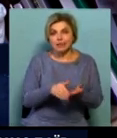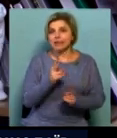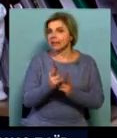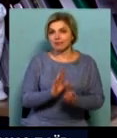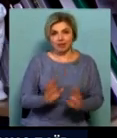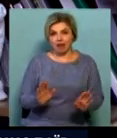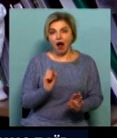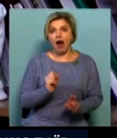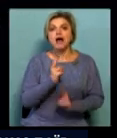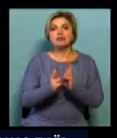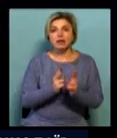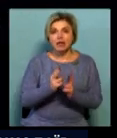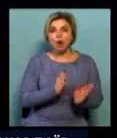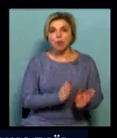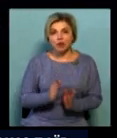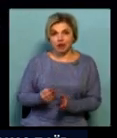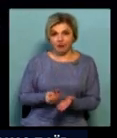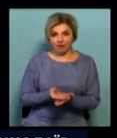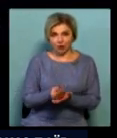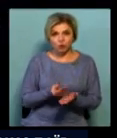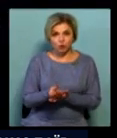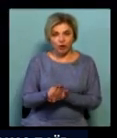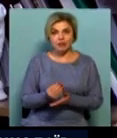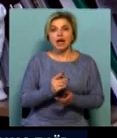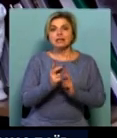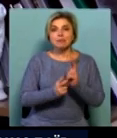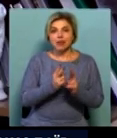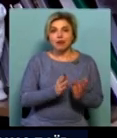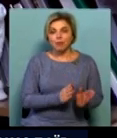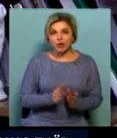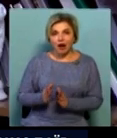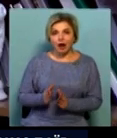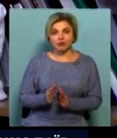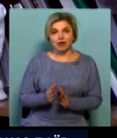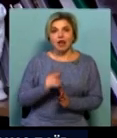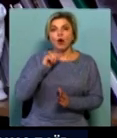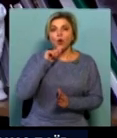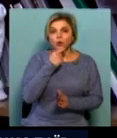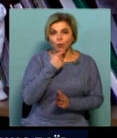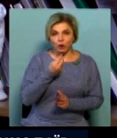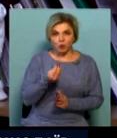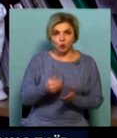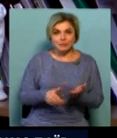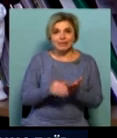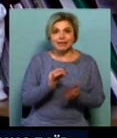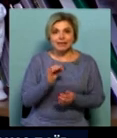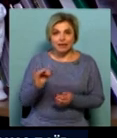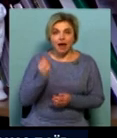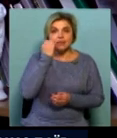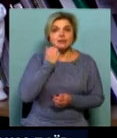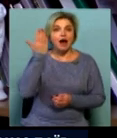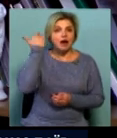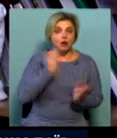лише порядок фінансування. Зміниться порядок отримання зекономленою субсидією. Раніше, за старим